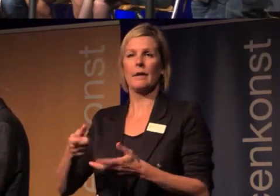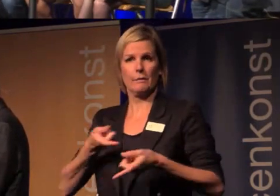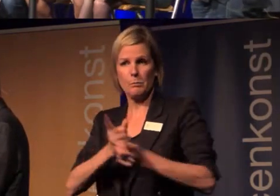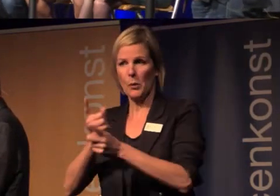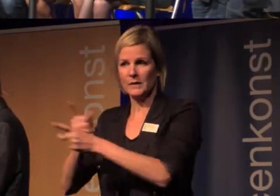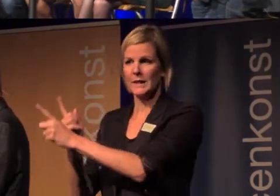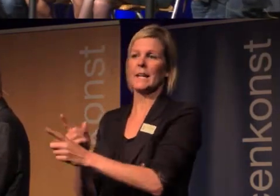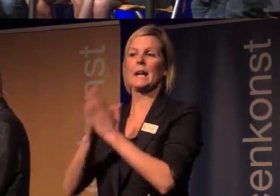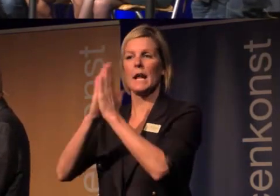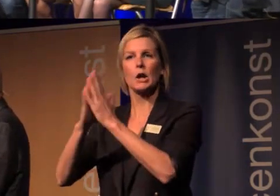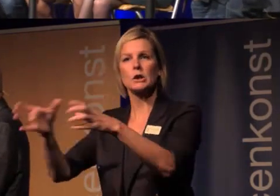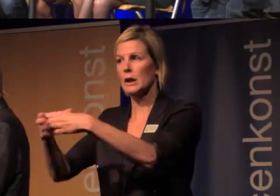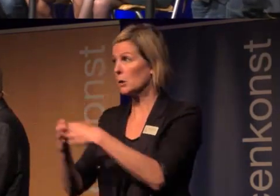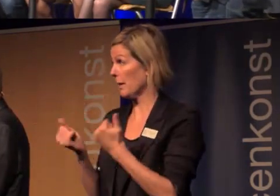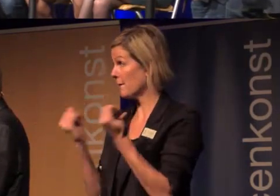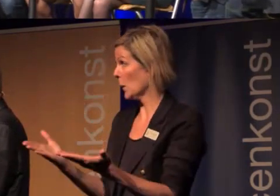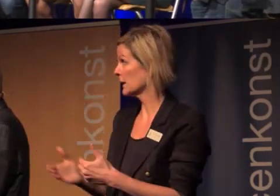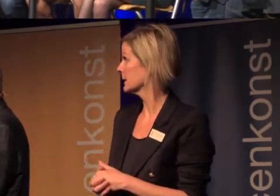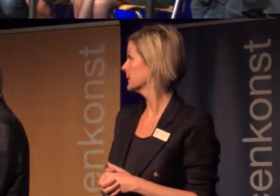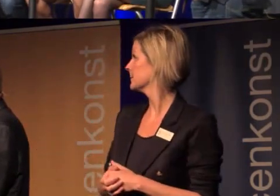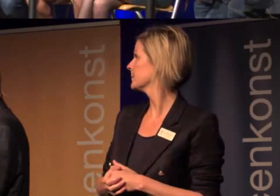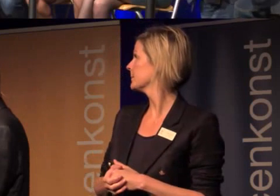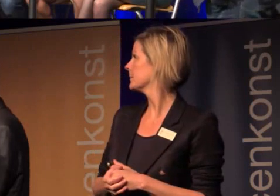provocera religiösa grupper?